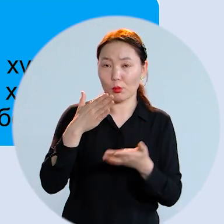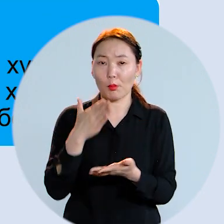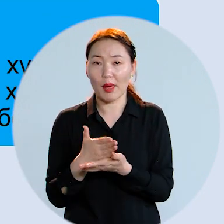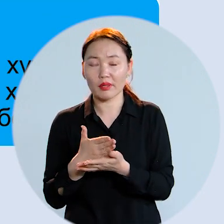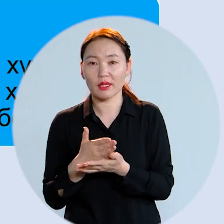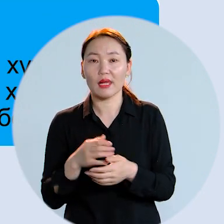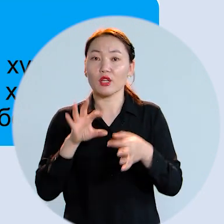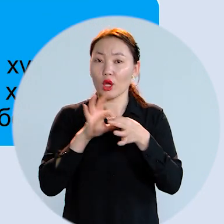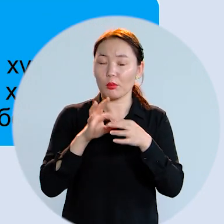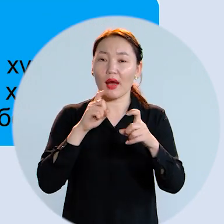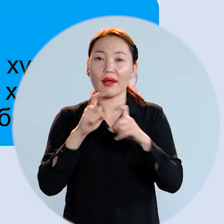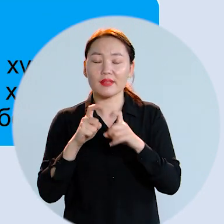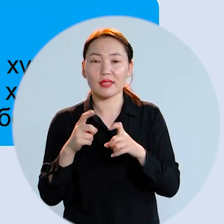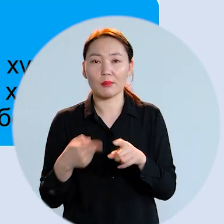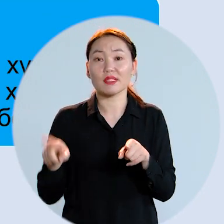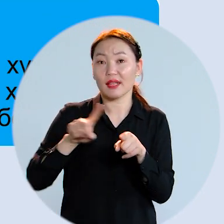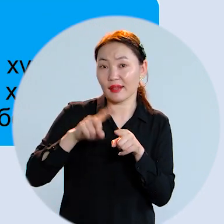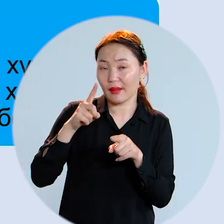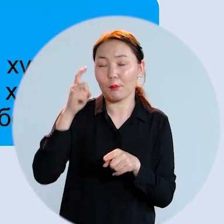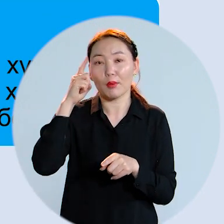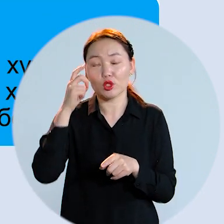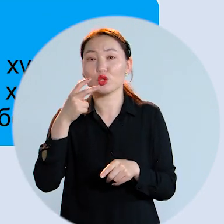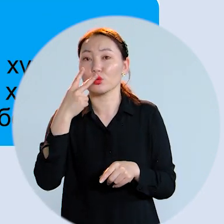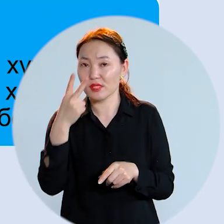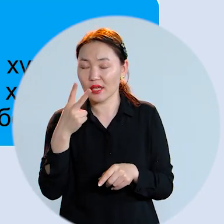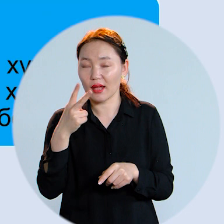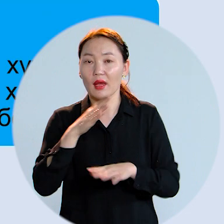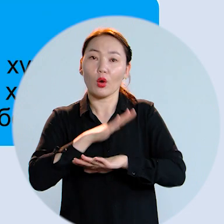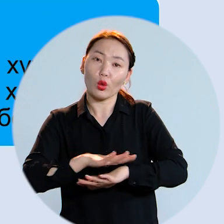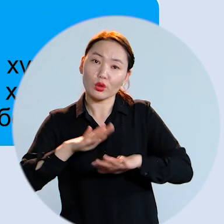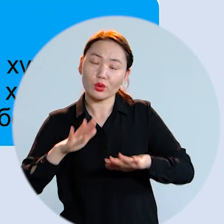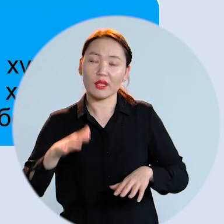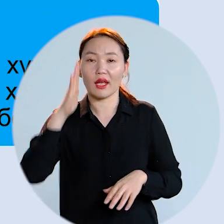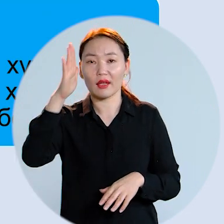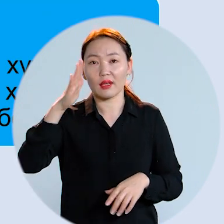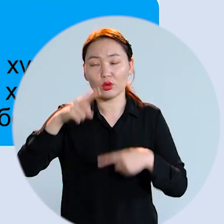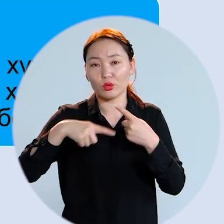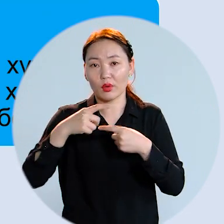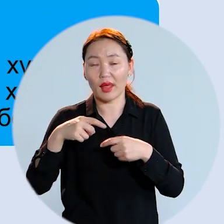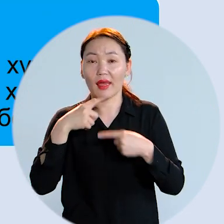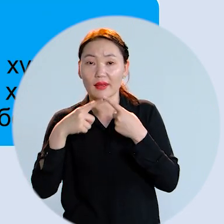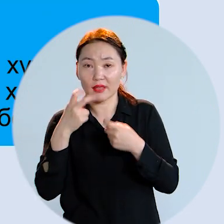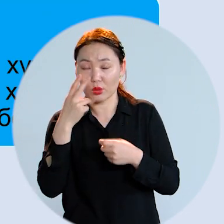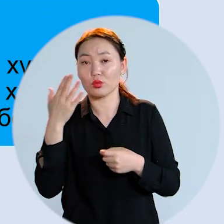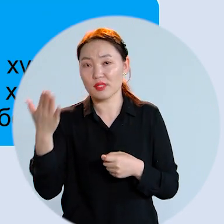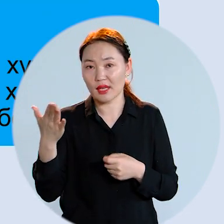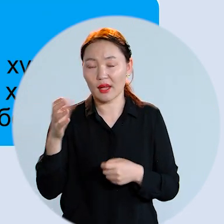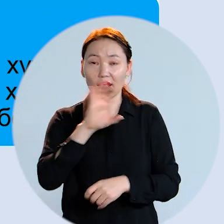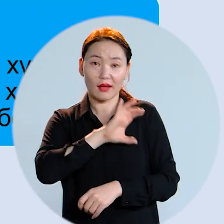үр хүүхдийнхээ ирээдүйн талаар бодож ярилцаарай. Илүү одоо урам дэмжлэг,